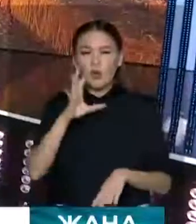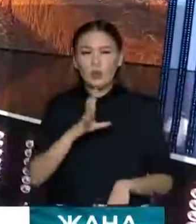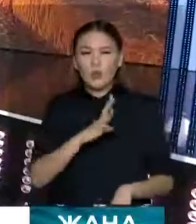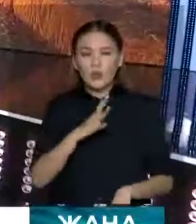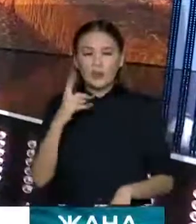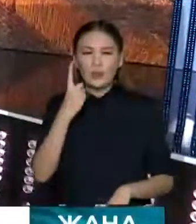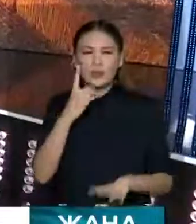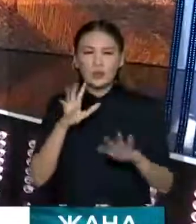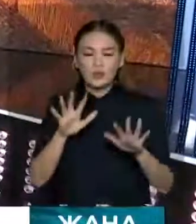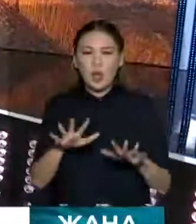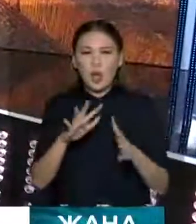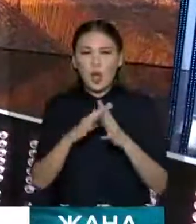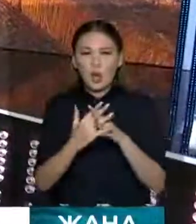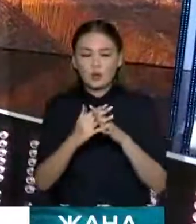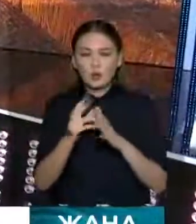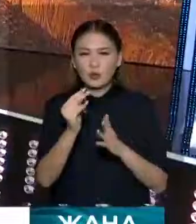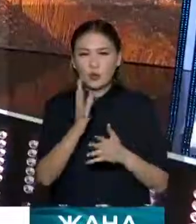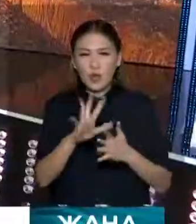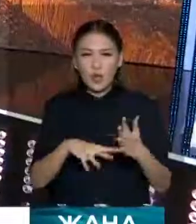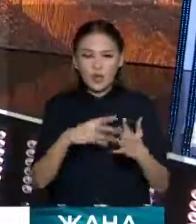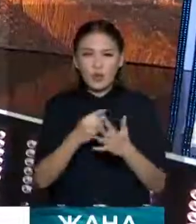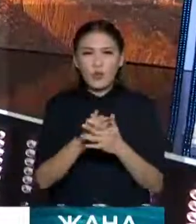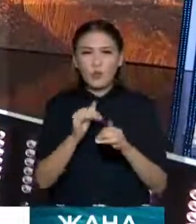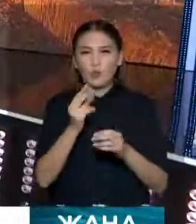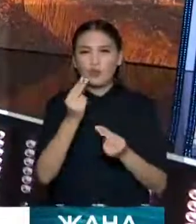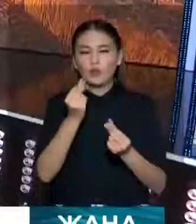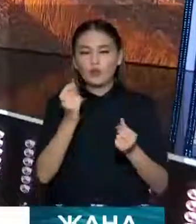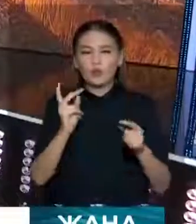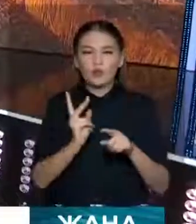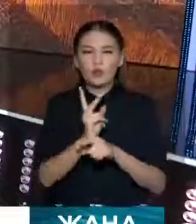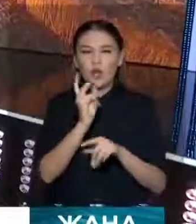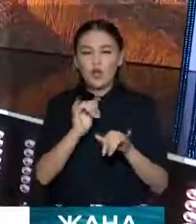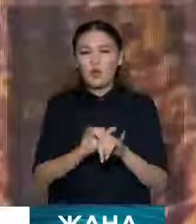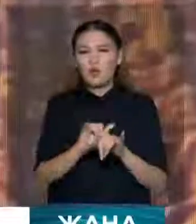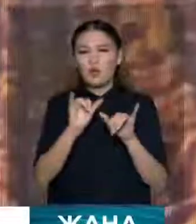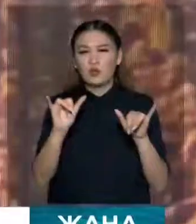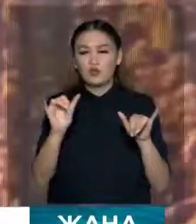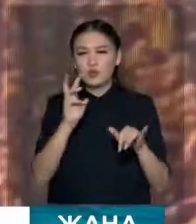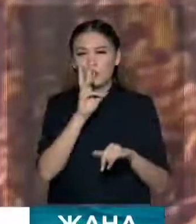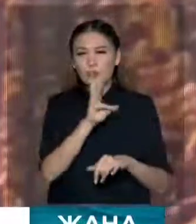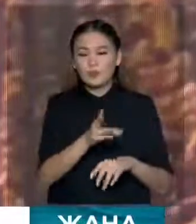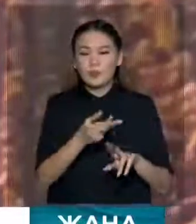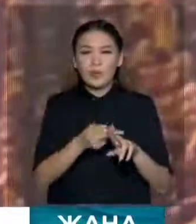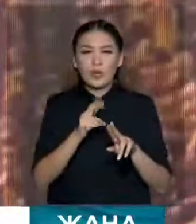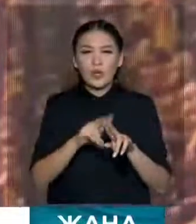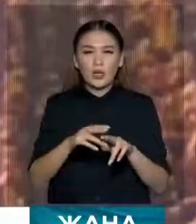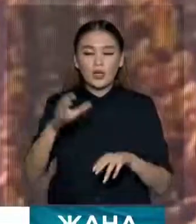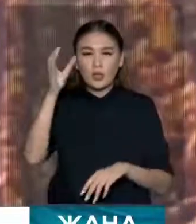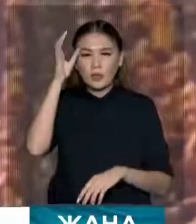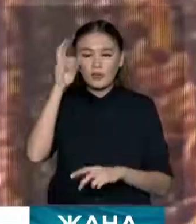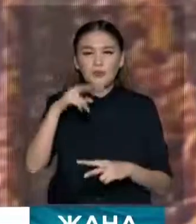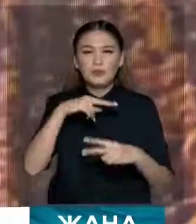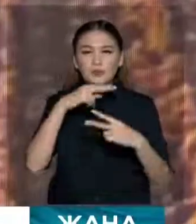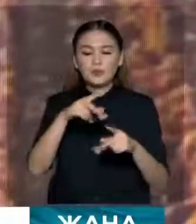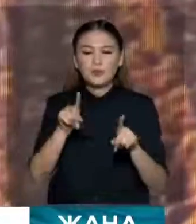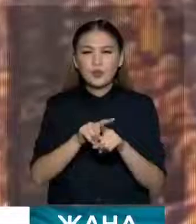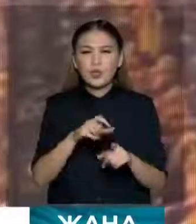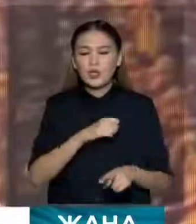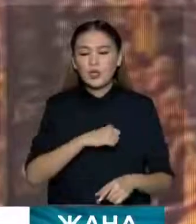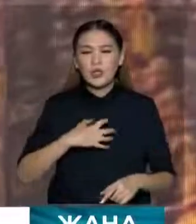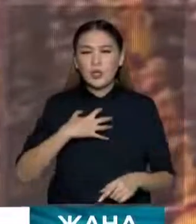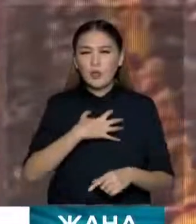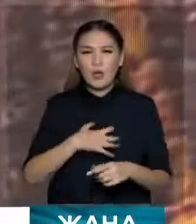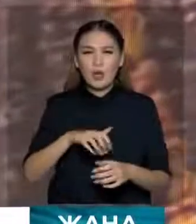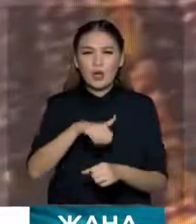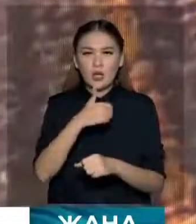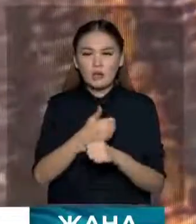ауыл шаруашылығы саласына қазір қаржы екі есе көбейіп отыр. Ең негізгісі ғылымға қазір назар аударылды. Президенттің тапсырмасы